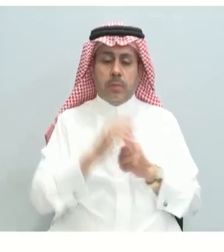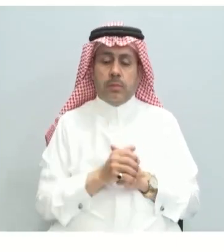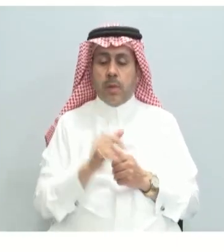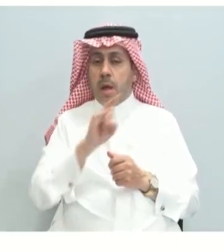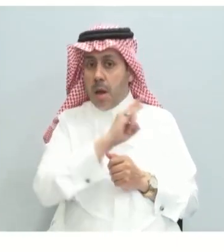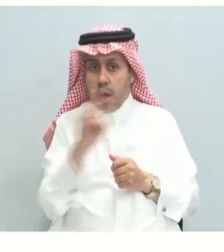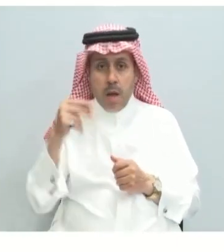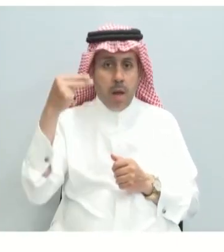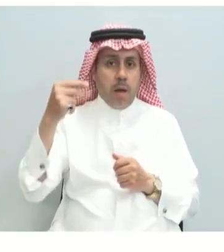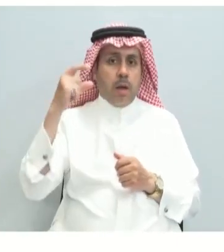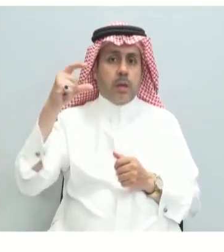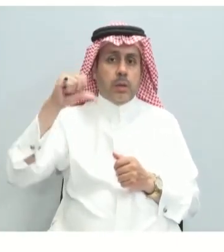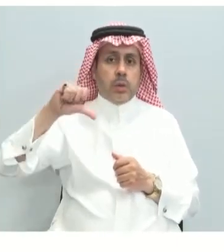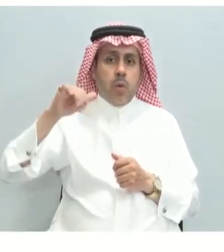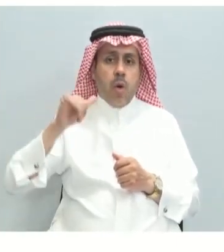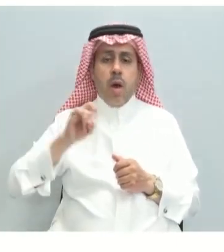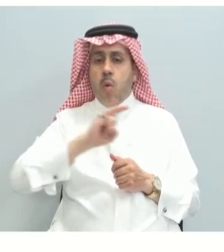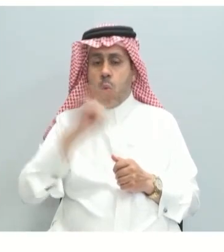عدوى ولا طيرة،